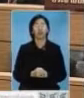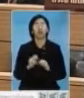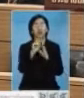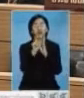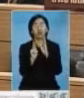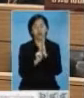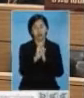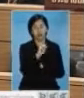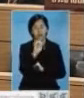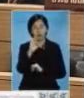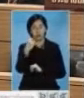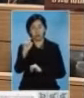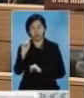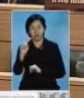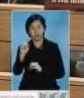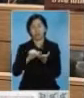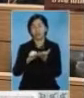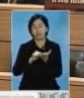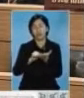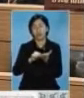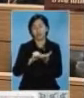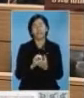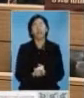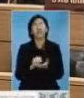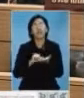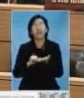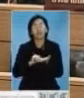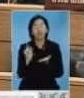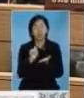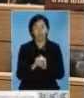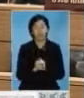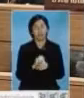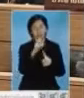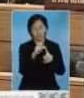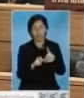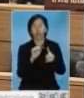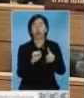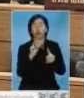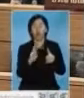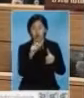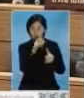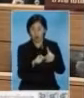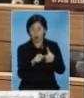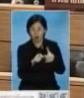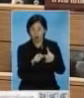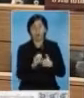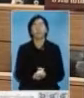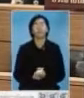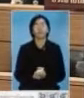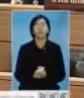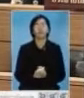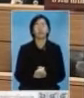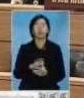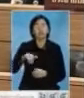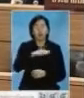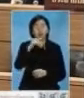ขมาตรา111ก็ว่าด้วยเรื่องของการแก้ไขที่มาของวุฒิสภาพี่น้องประชาชนทางบ้านต้องเข้า